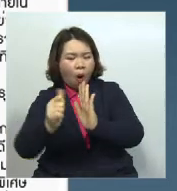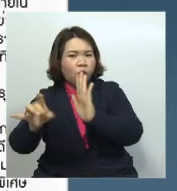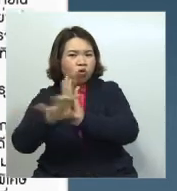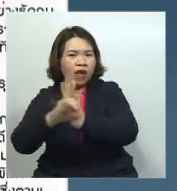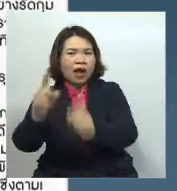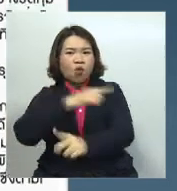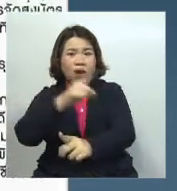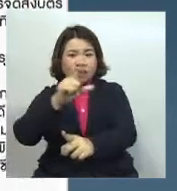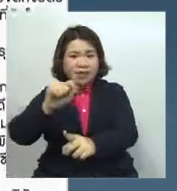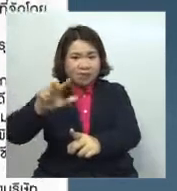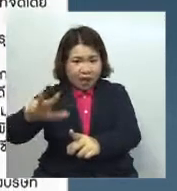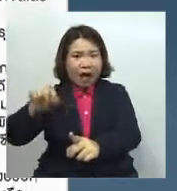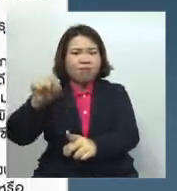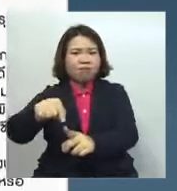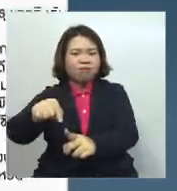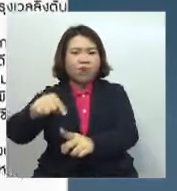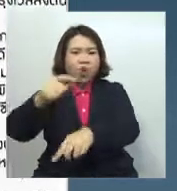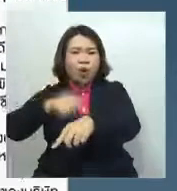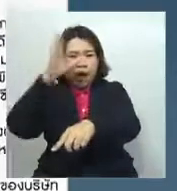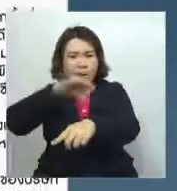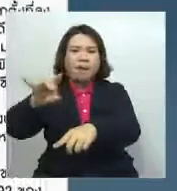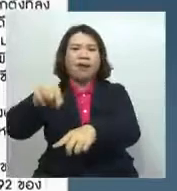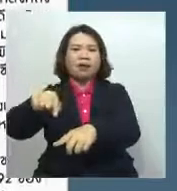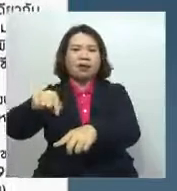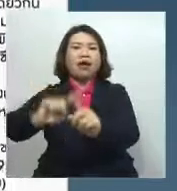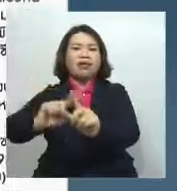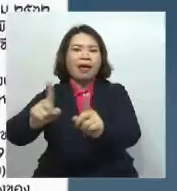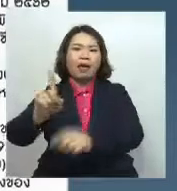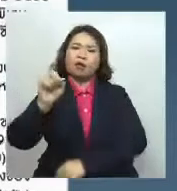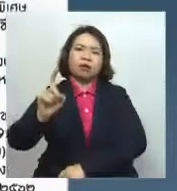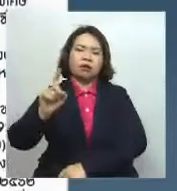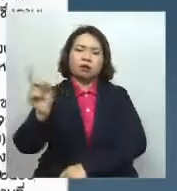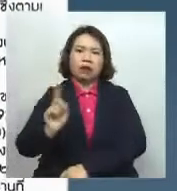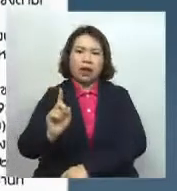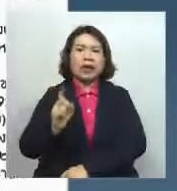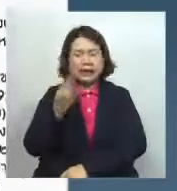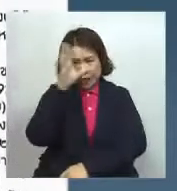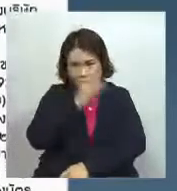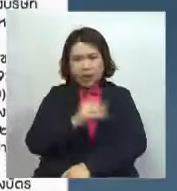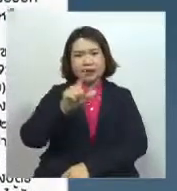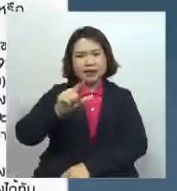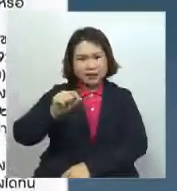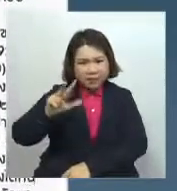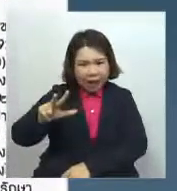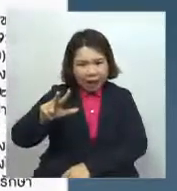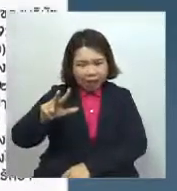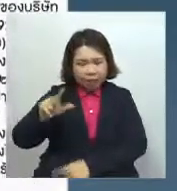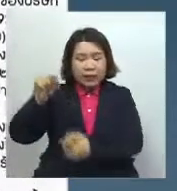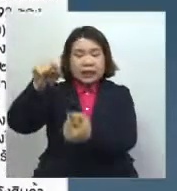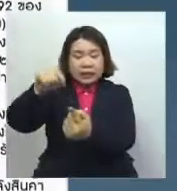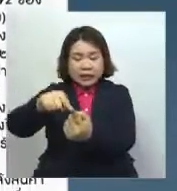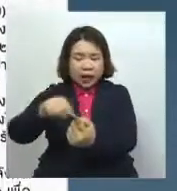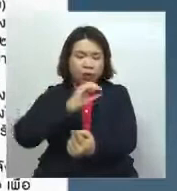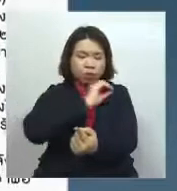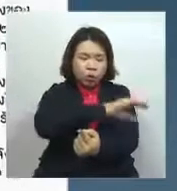ีเที่ยวสุมัน 23 มีนาคมเวลา 2 ทุ่มจร ๆ ต้ออกตแต่วันกลางคืน วท 23 แล้วก็เดินทาง